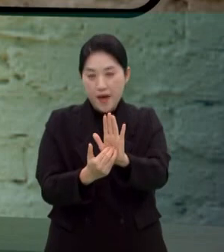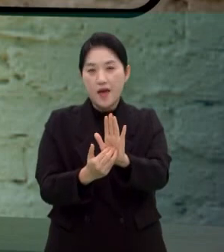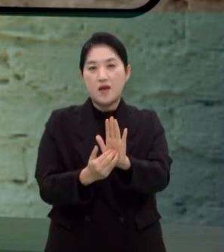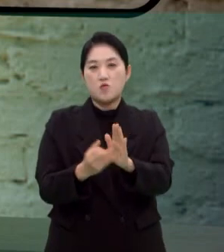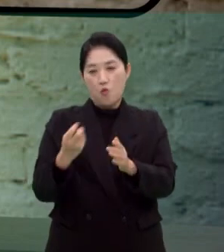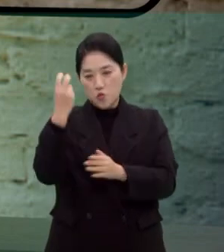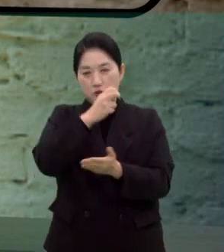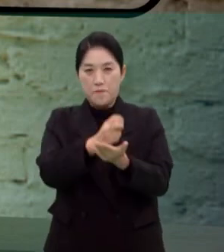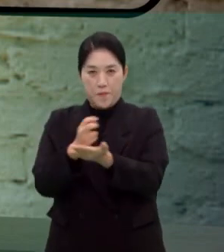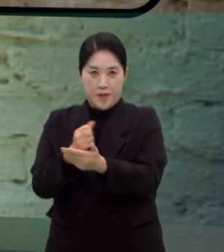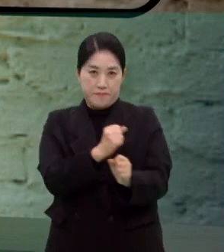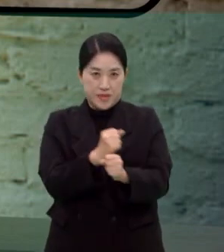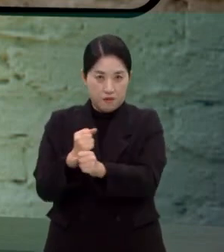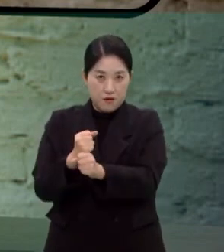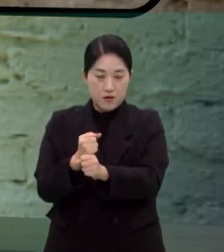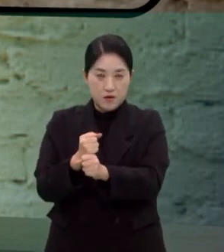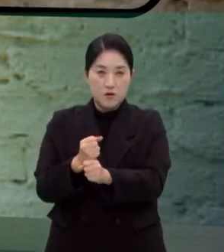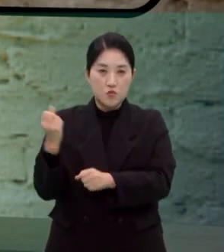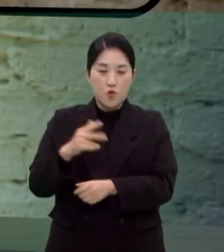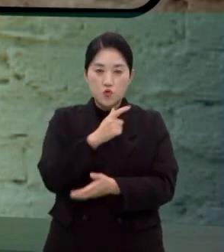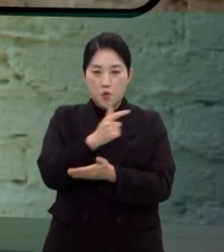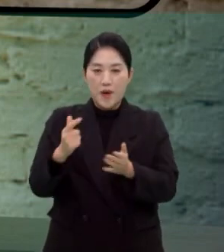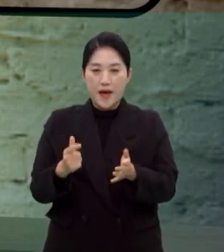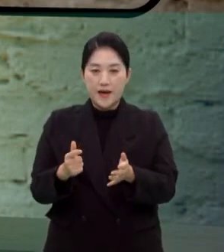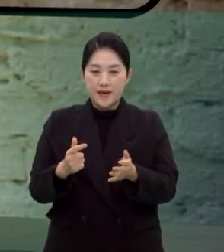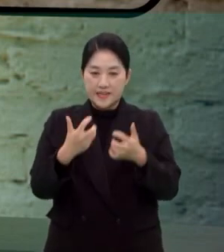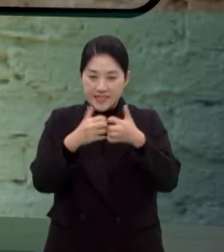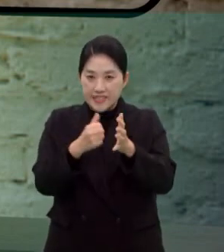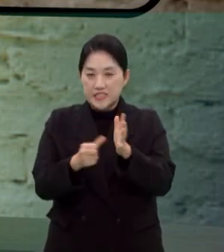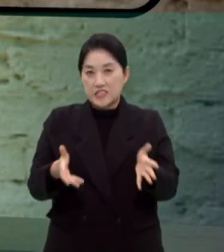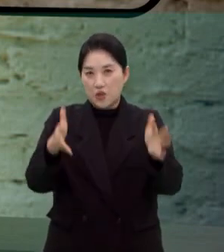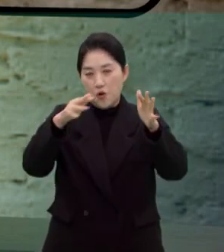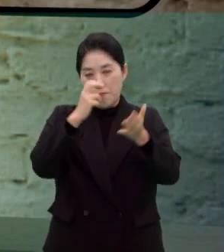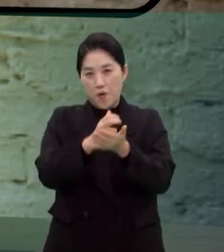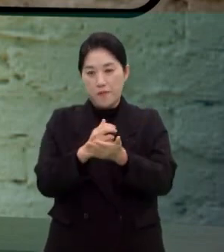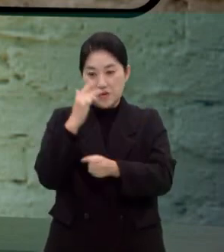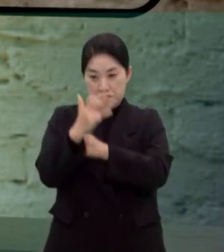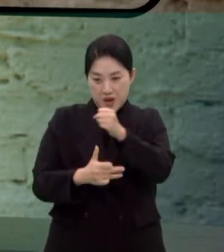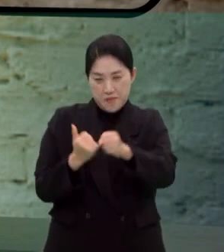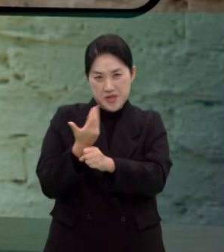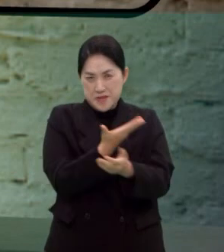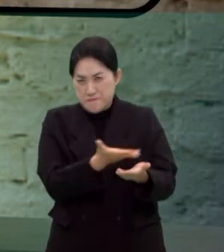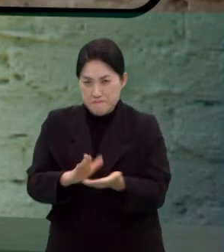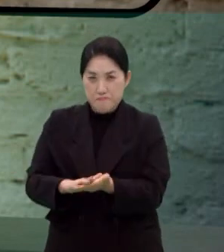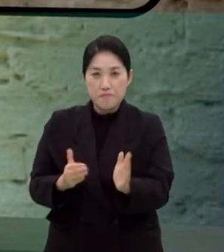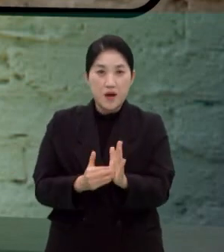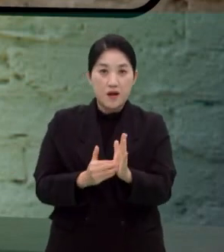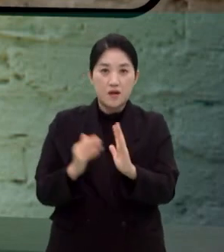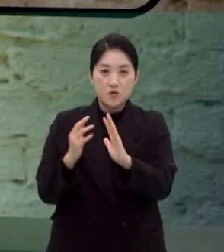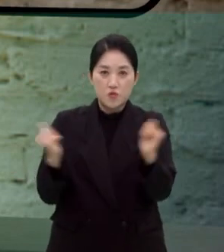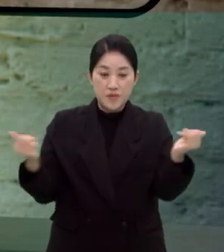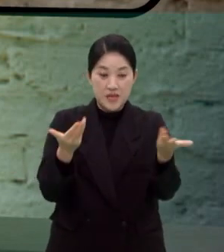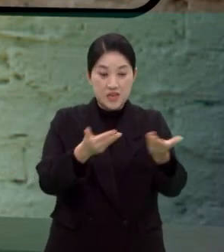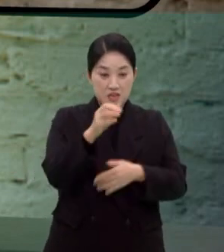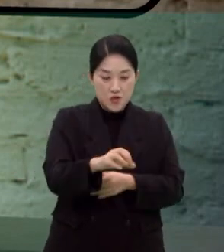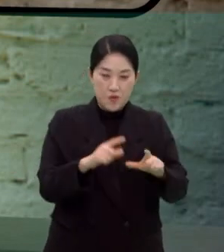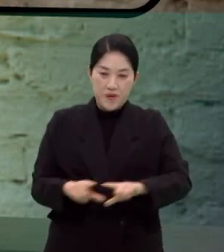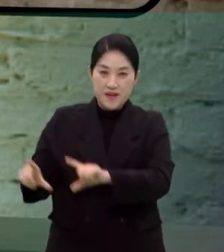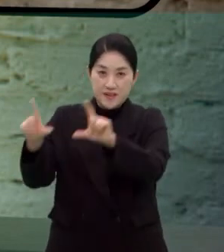동시에 소방시설법을 18년 만에 전면 개정하는 등 국민의 일터와